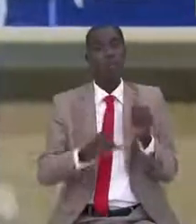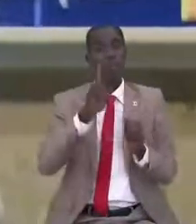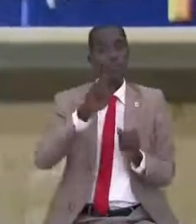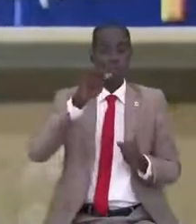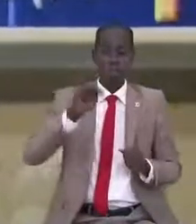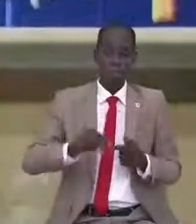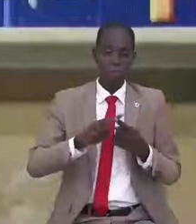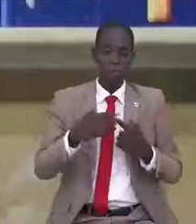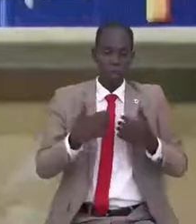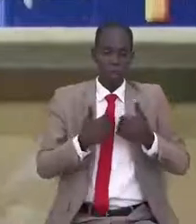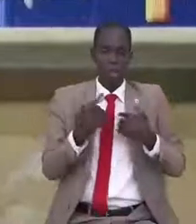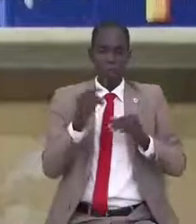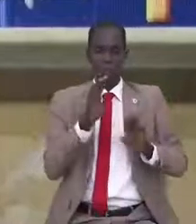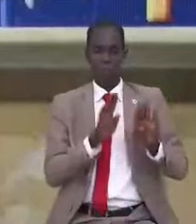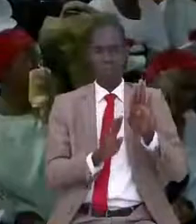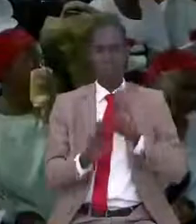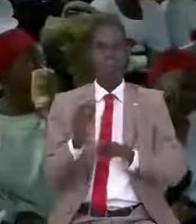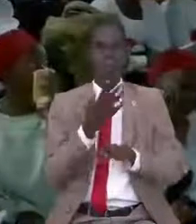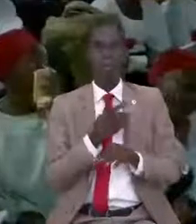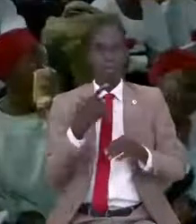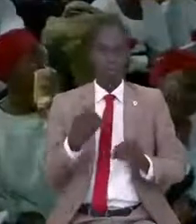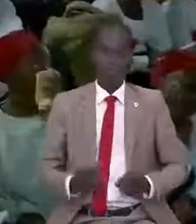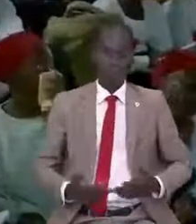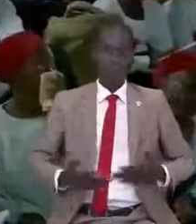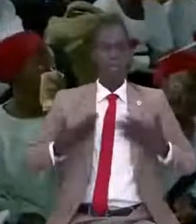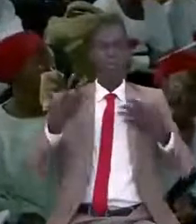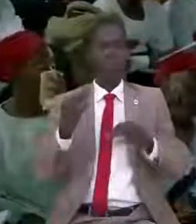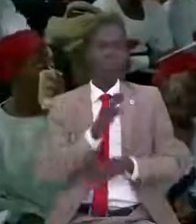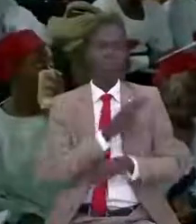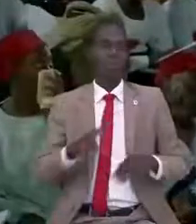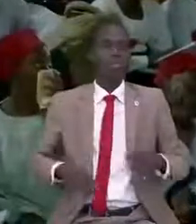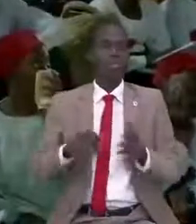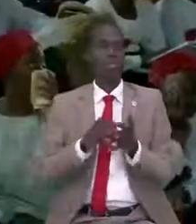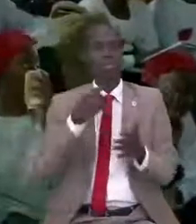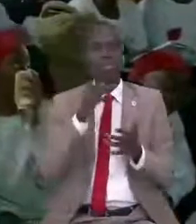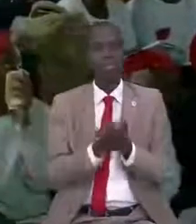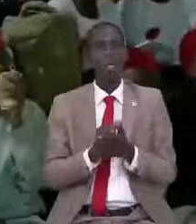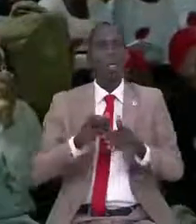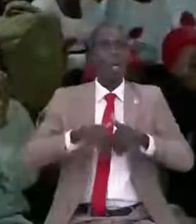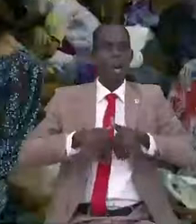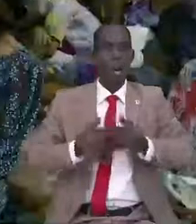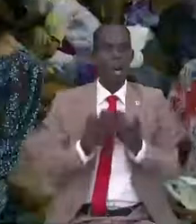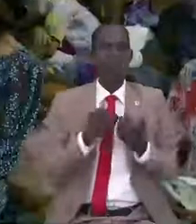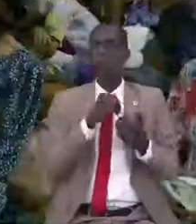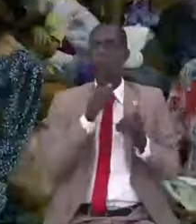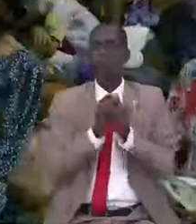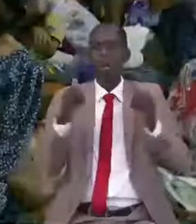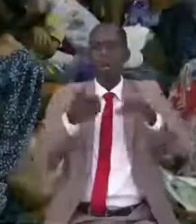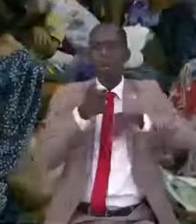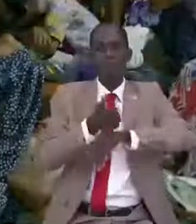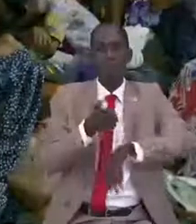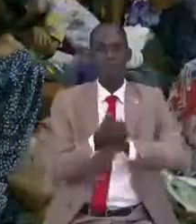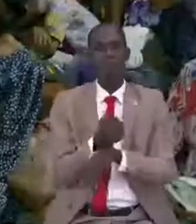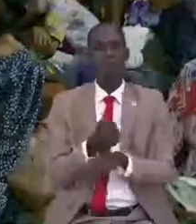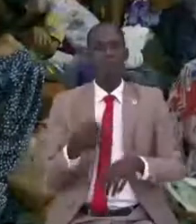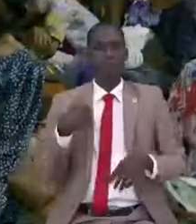doit avoir un comportement, et le comportement est le style de vie de Christ. Mais